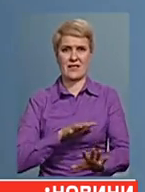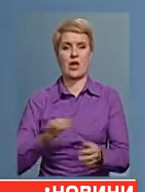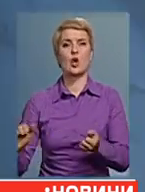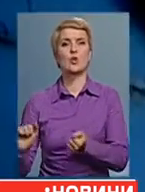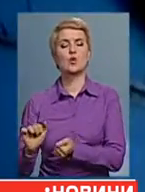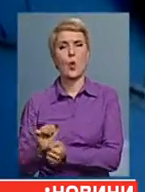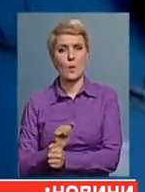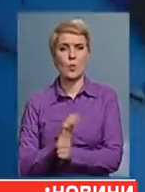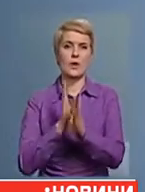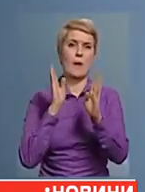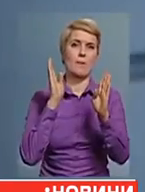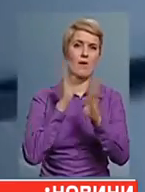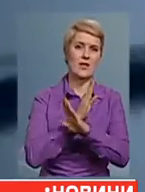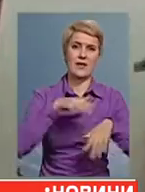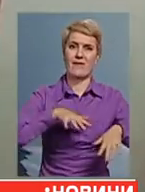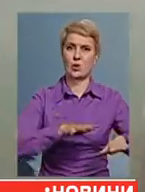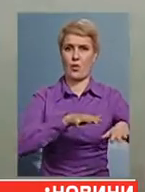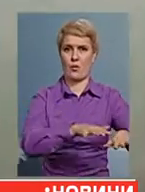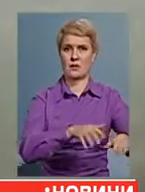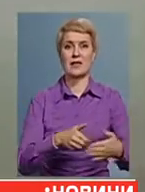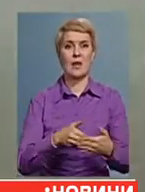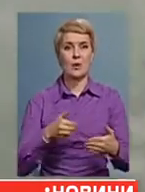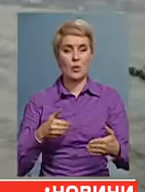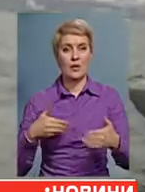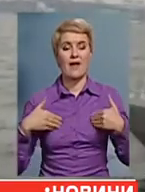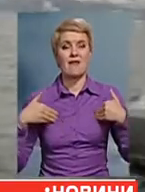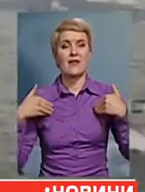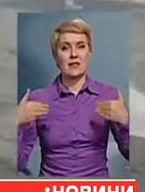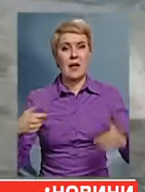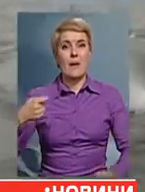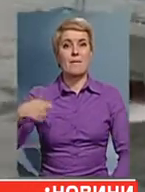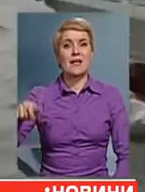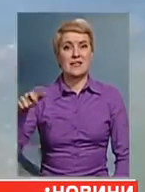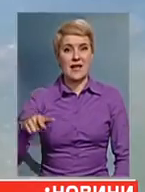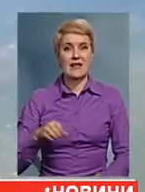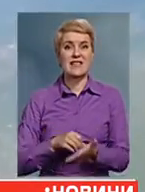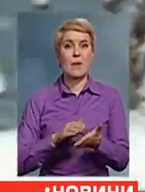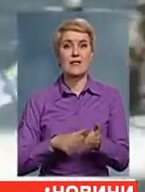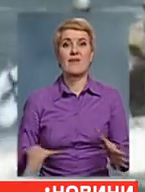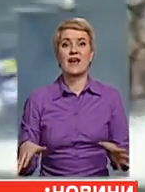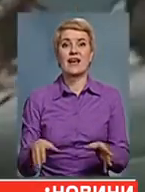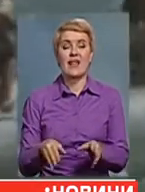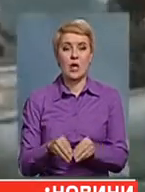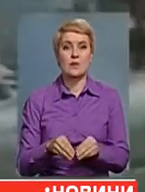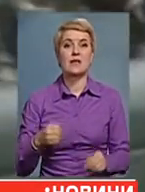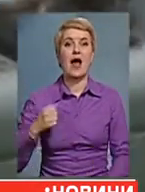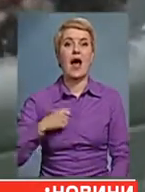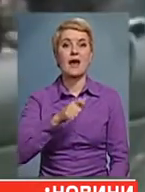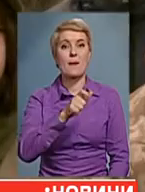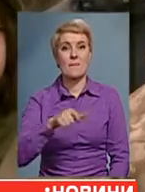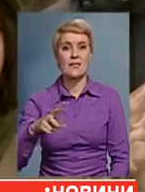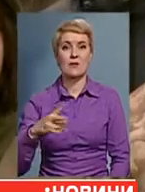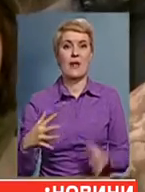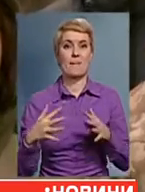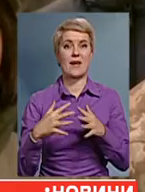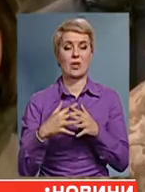військово-морські. Напередодні військовиків привітав президент. Своє звернення Петро Порошенко записав разом з армійцями на передовій. Я